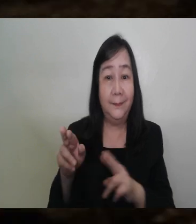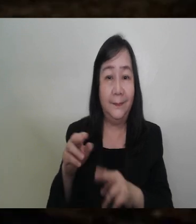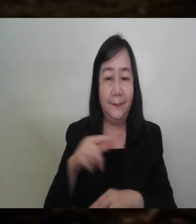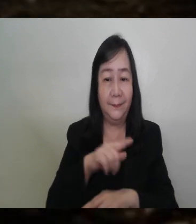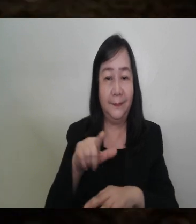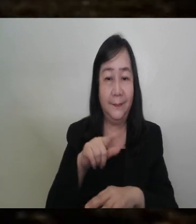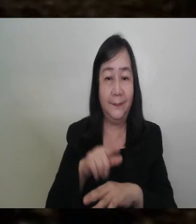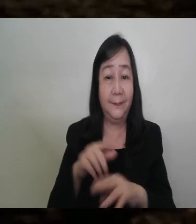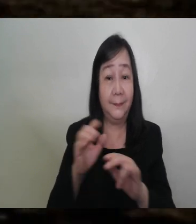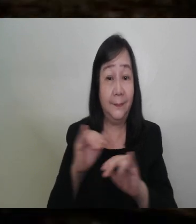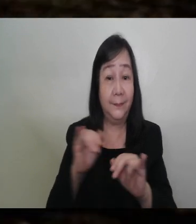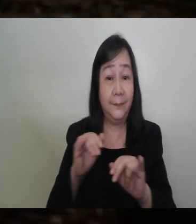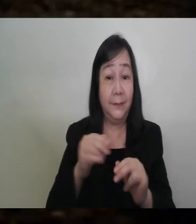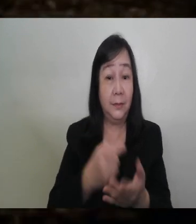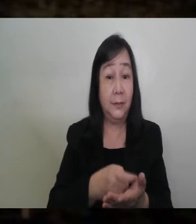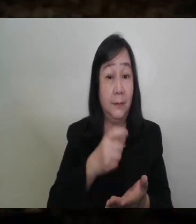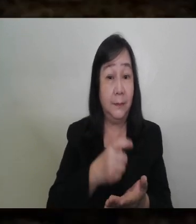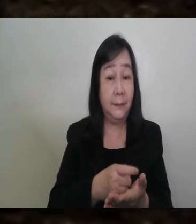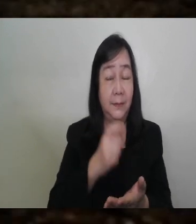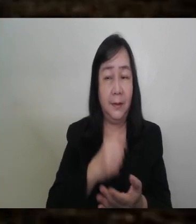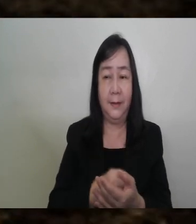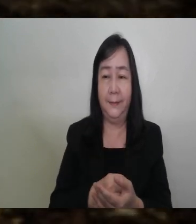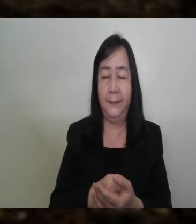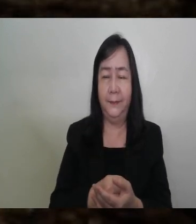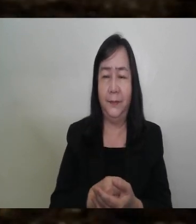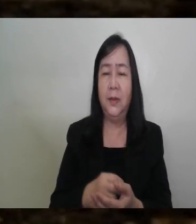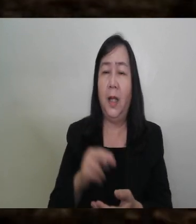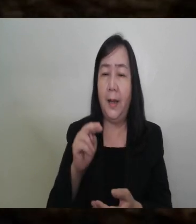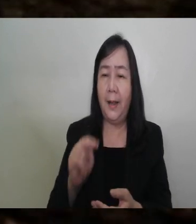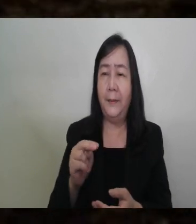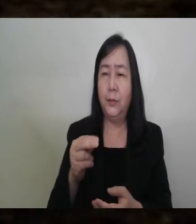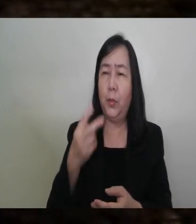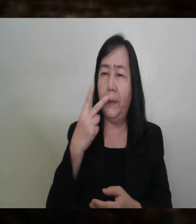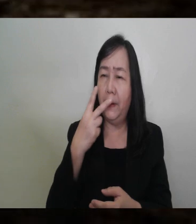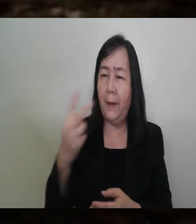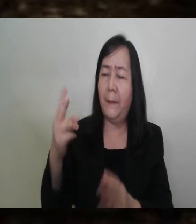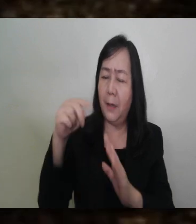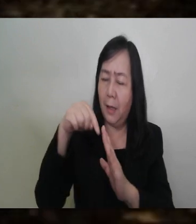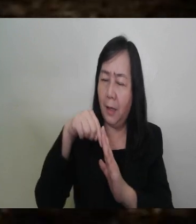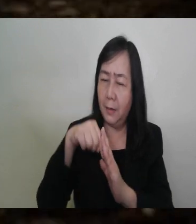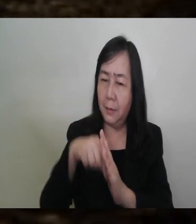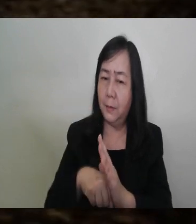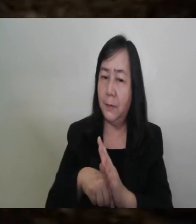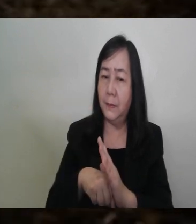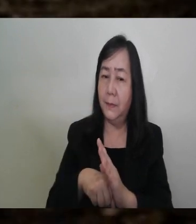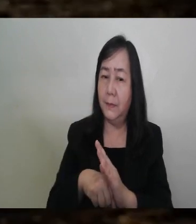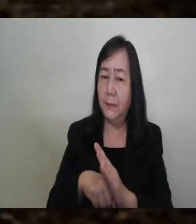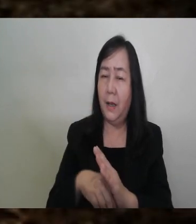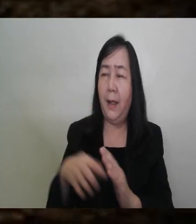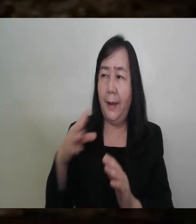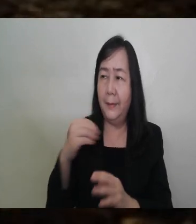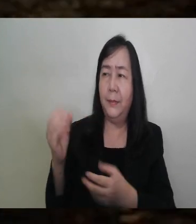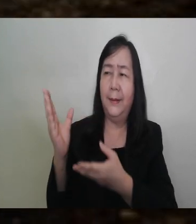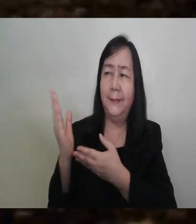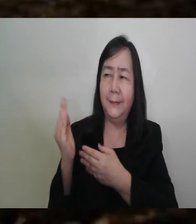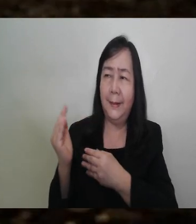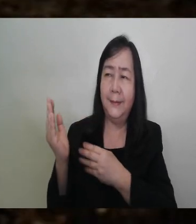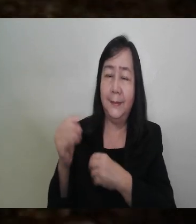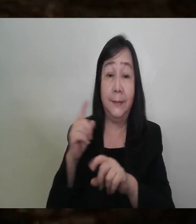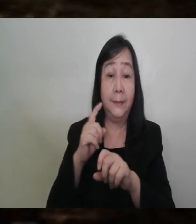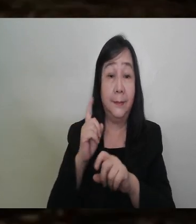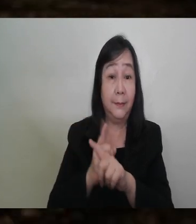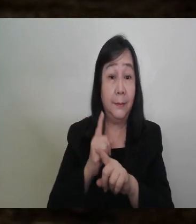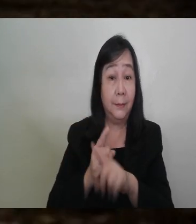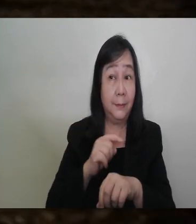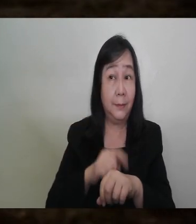lupa. Tulad ng mantis shrimp, kinailangan niyang tumingin ng mas malalim at maghintay